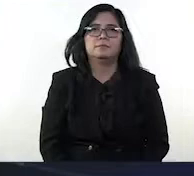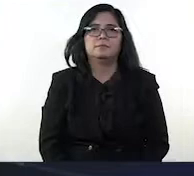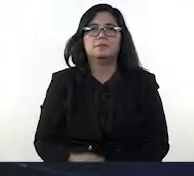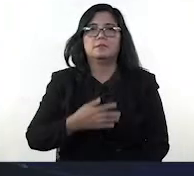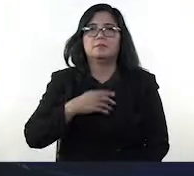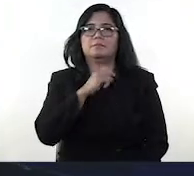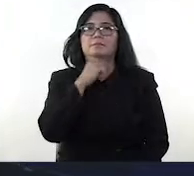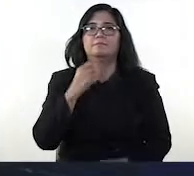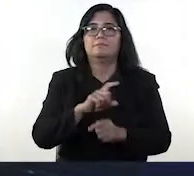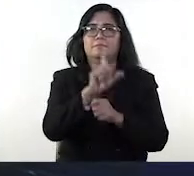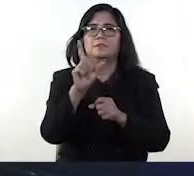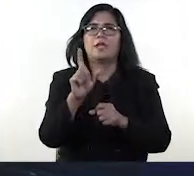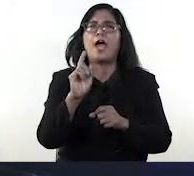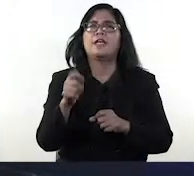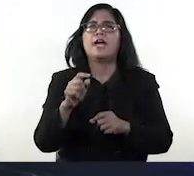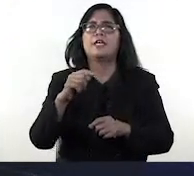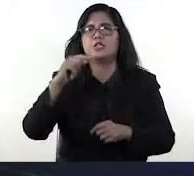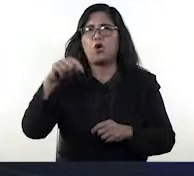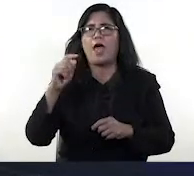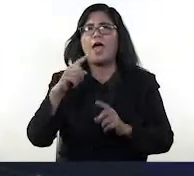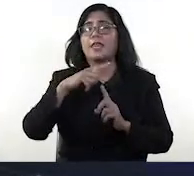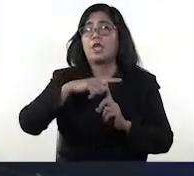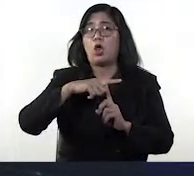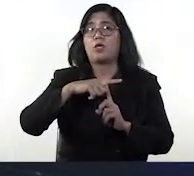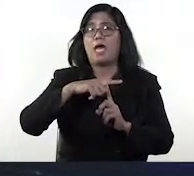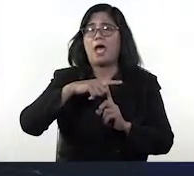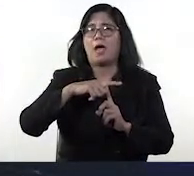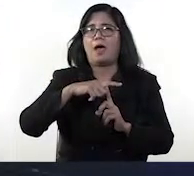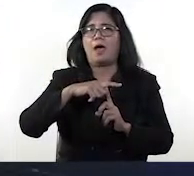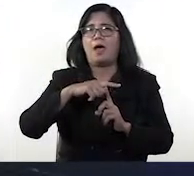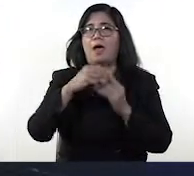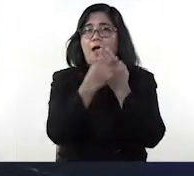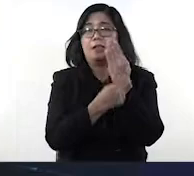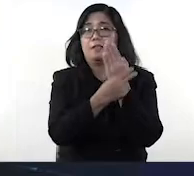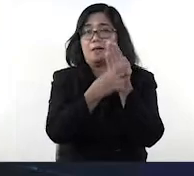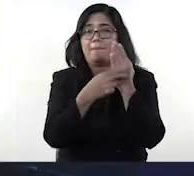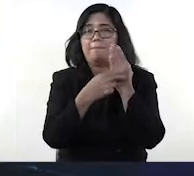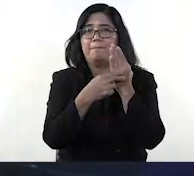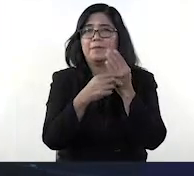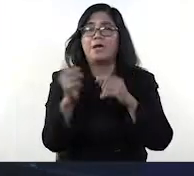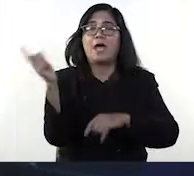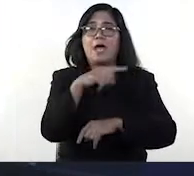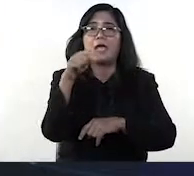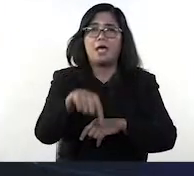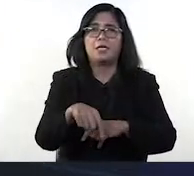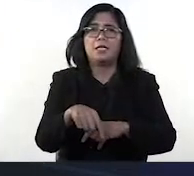Hai saya ada di sekolah teologi Hai menari Hari ini saya sedang mempersiapkan sebuah